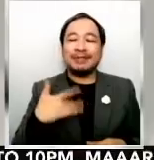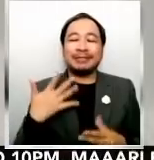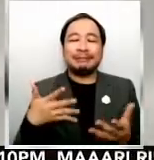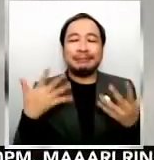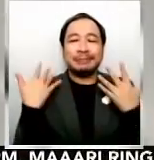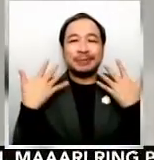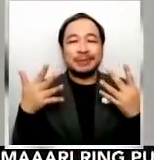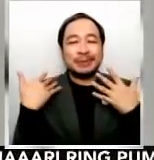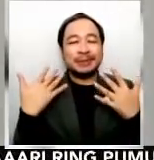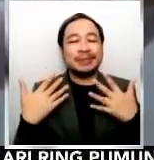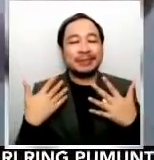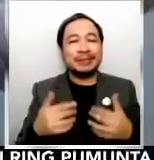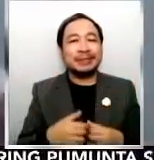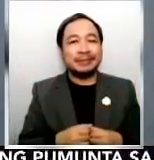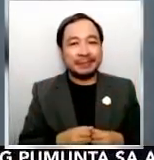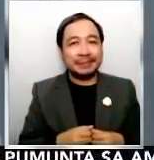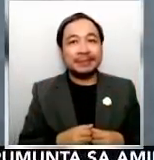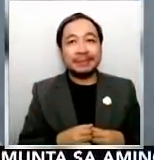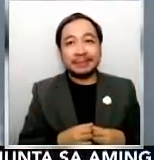Kuya, hello.